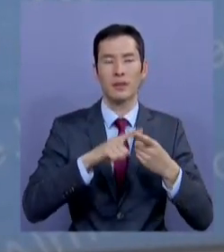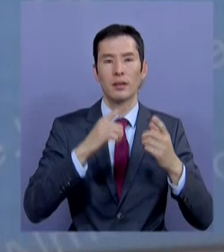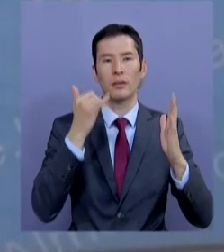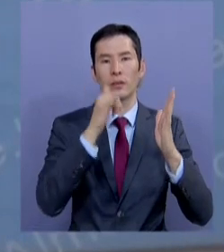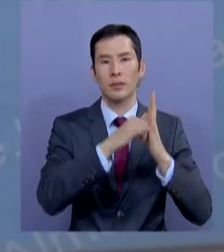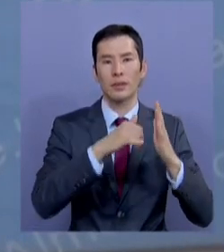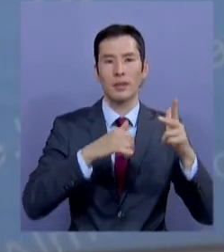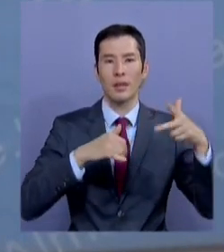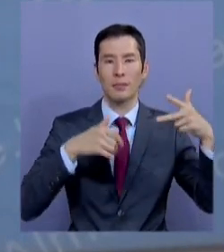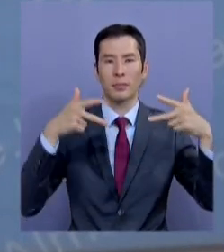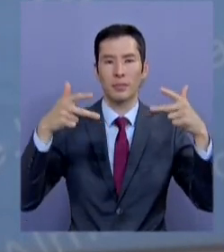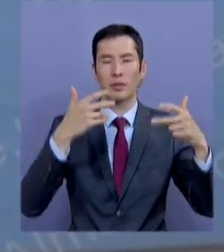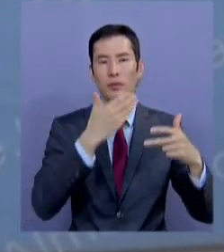араларында